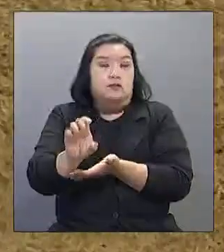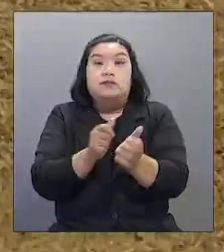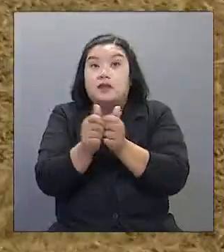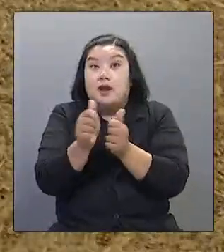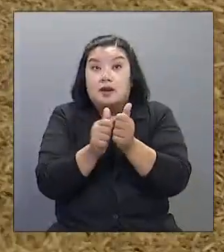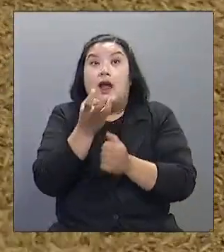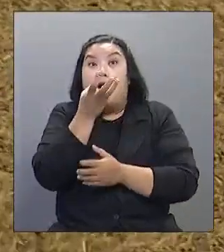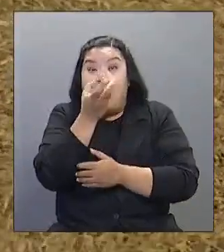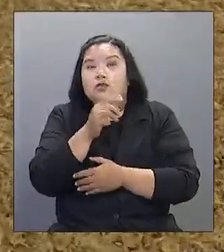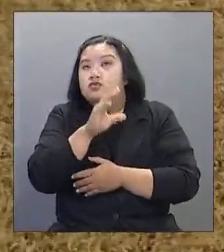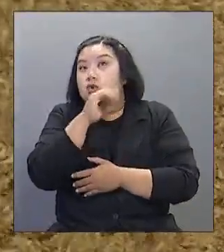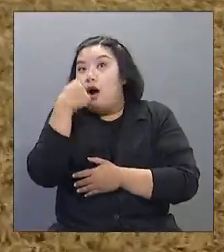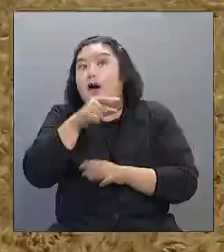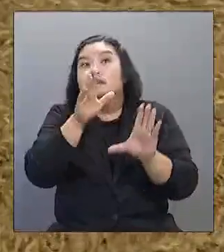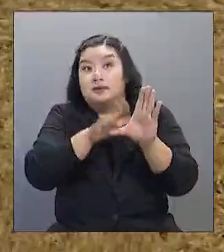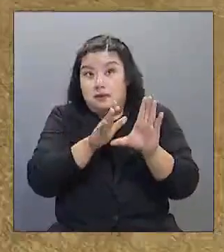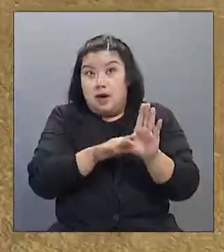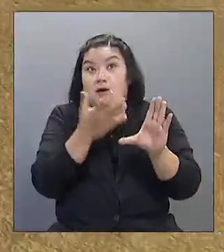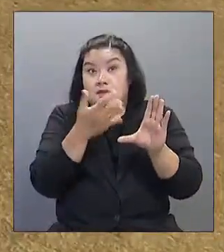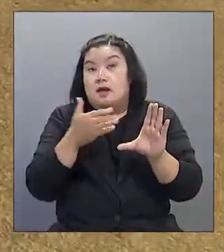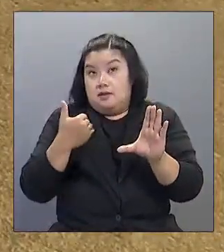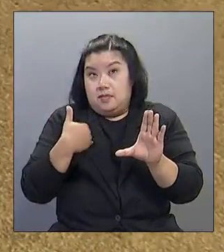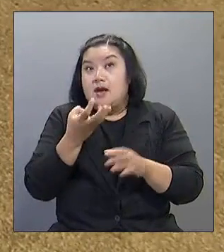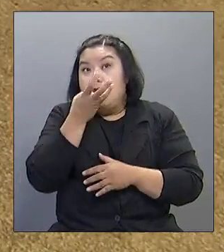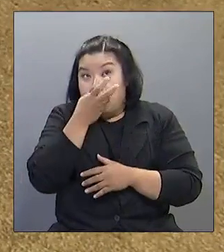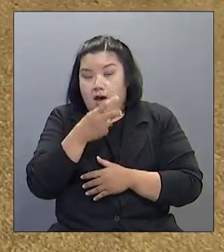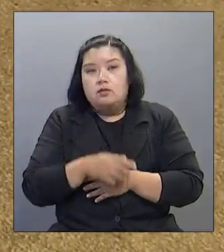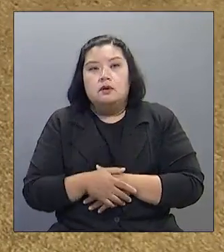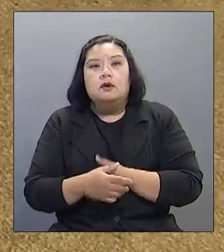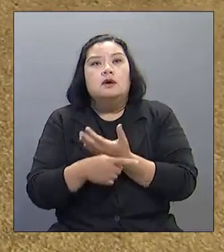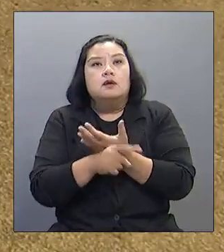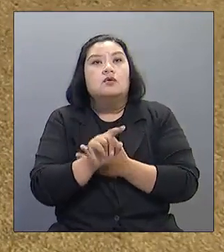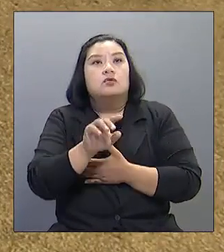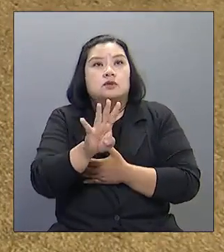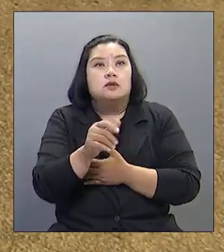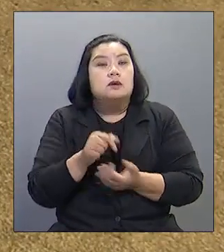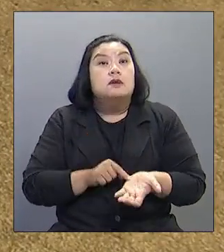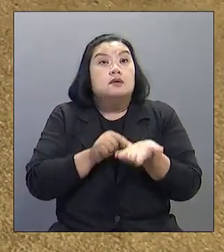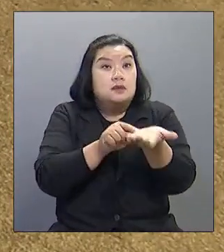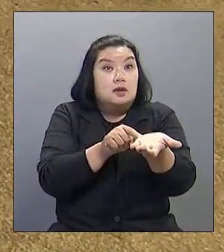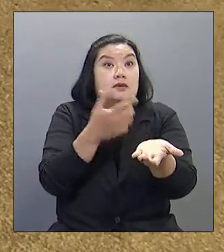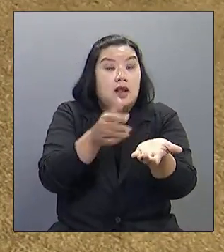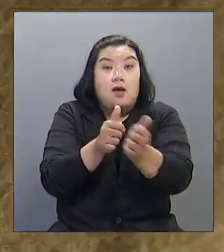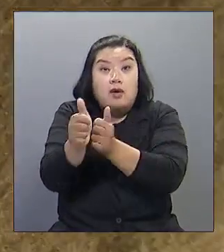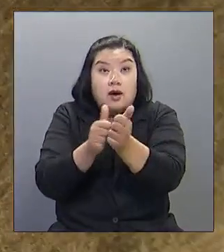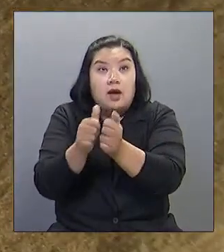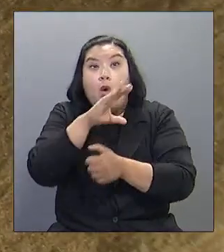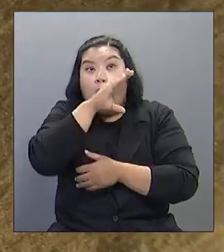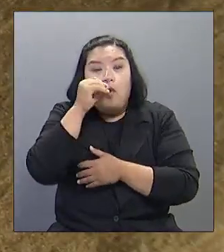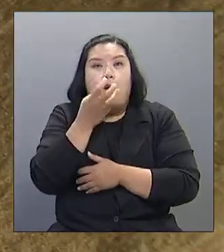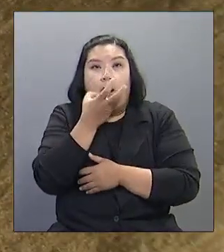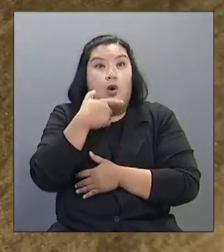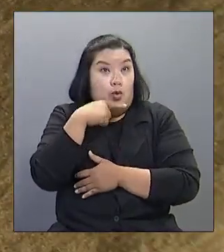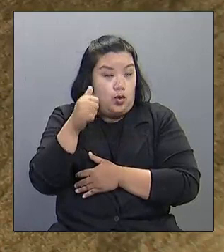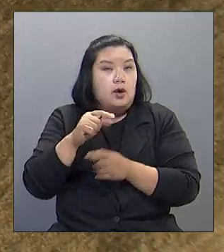ที่ลงทะเบียนเข้าไปประชุมมีข้าวเข้าไปสกี่กิโลก็สามารถแข่งขันได้แล้วนะคะคนที่เป็นกรรมการตัด